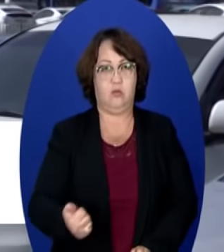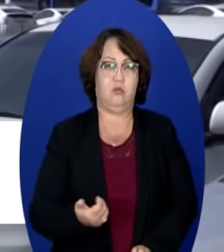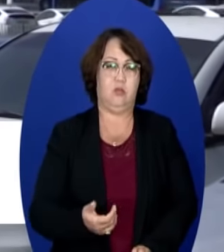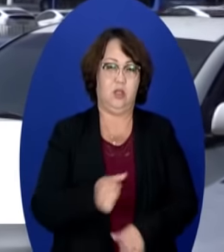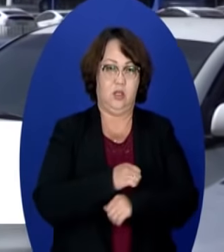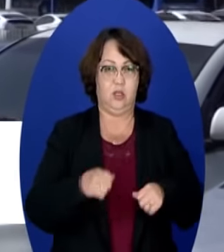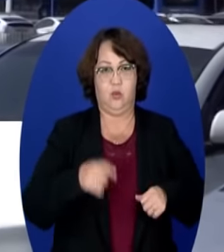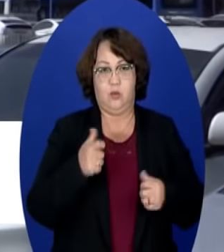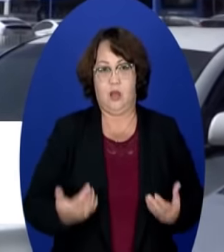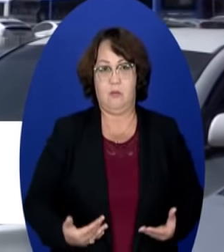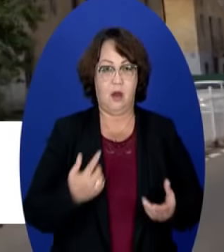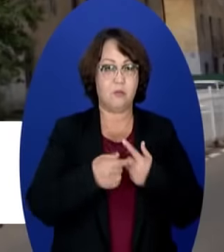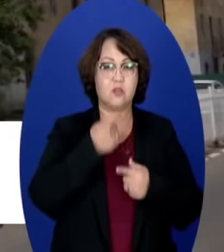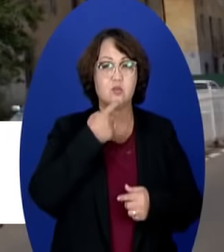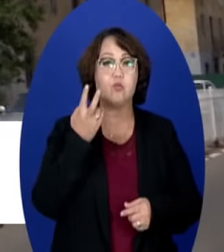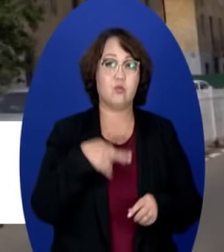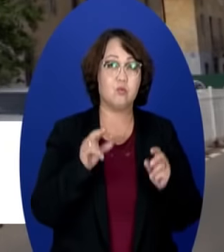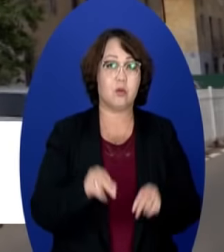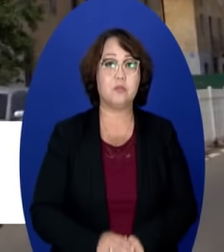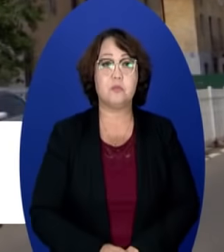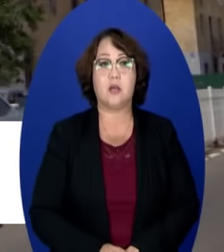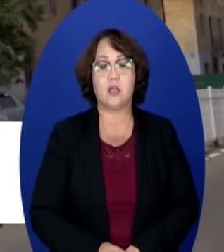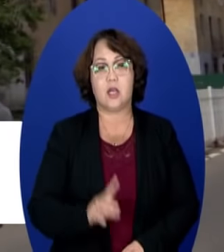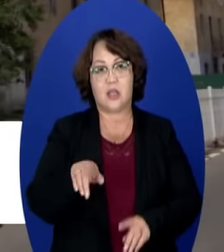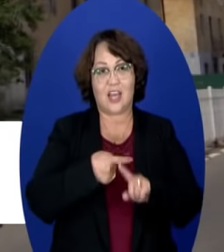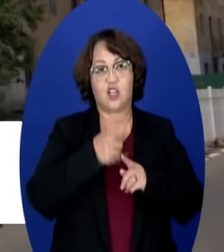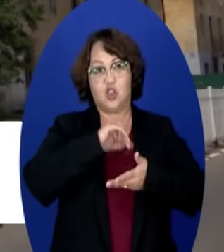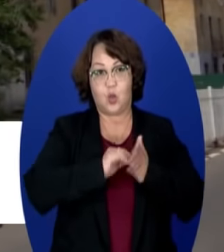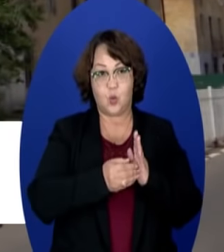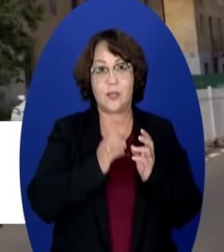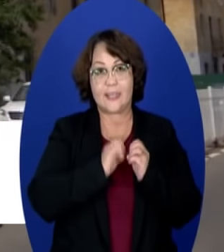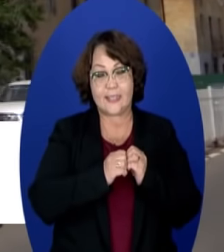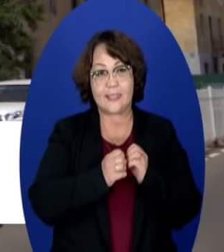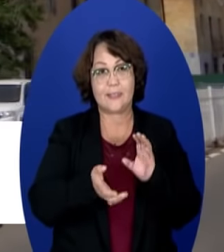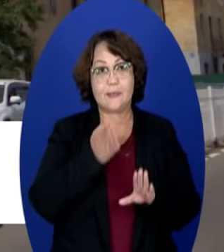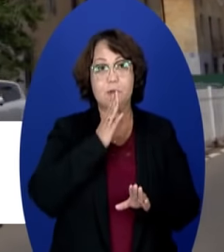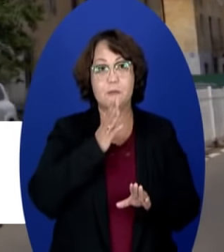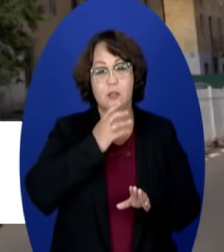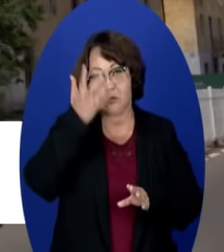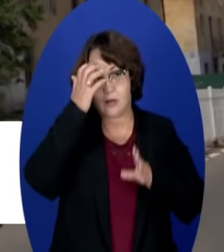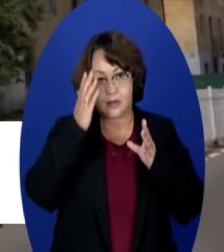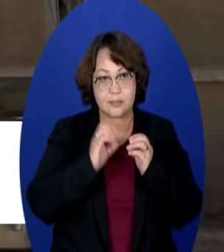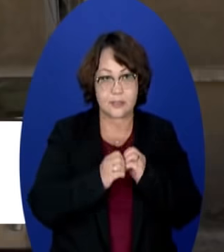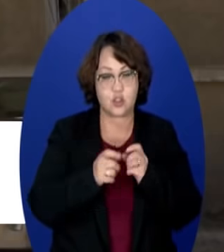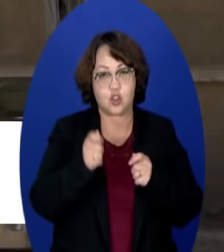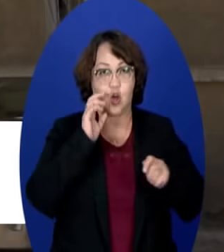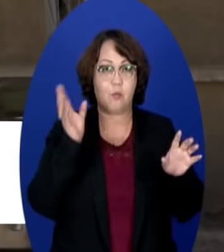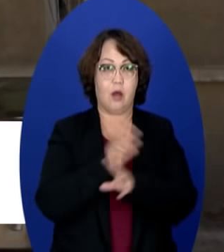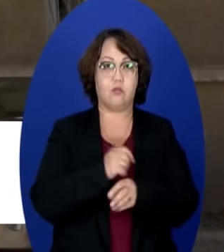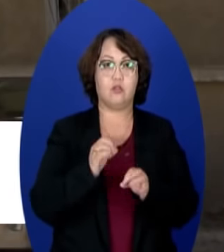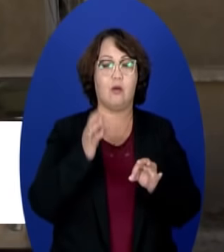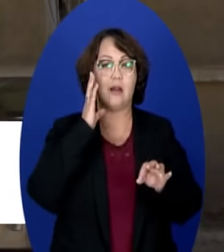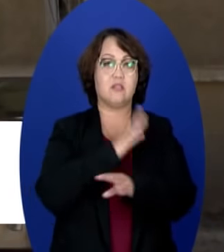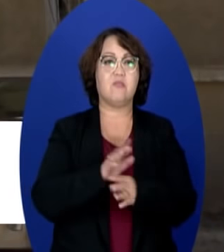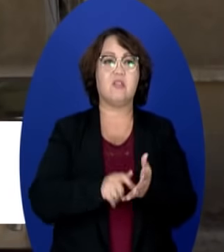иргэн хүний амьдрал нэлийн хүндрэл тулсан даа. Дахин төлөвлөлт хийхдээ энэ мэт асуудлыг шийдвэр гаргах төвчнүүдийн анхаарал давж, зохих төвшин зохицуулалт хийх хэрэгтэй байгааг